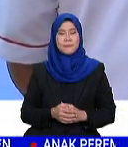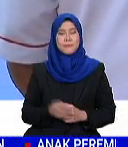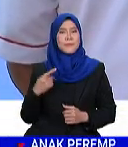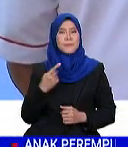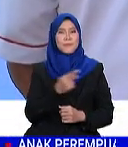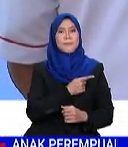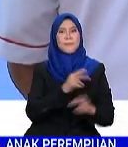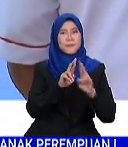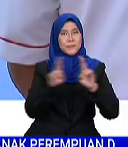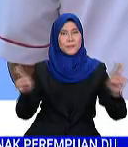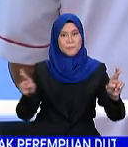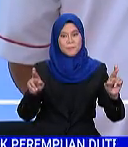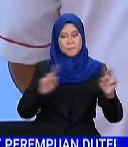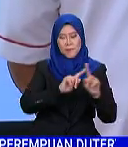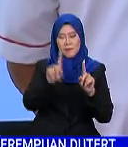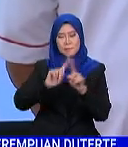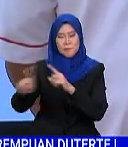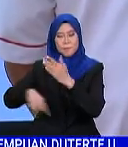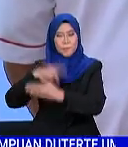pelbagai program,